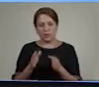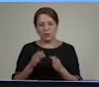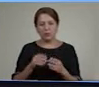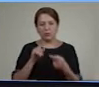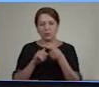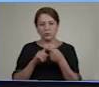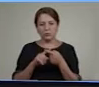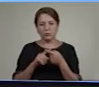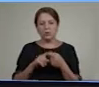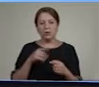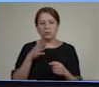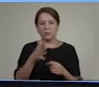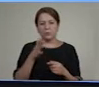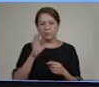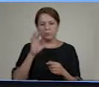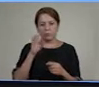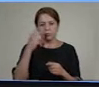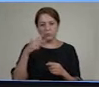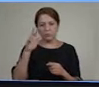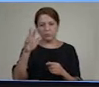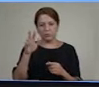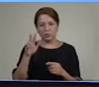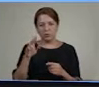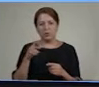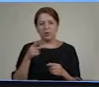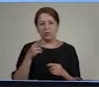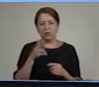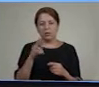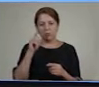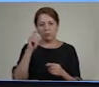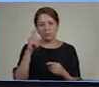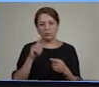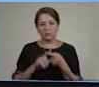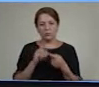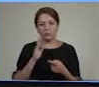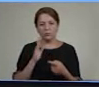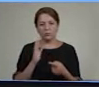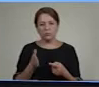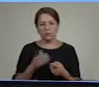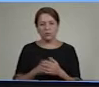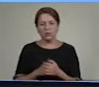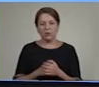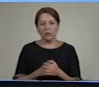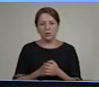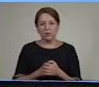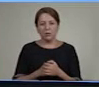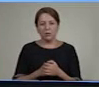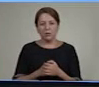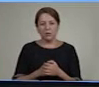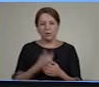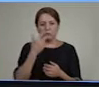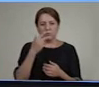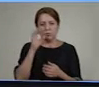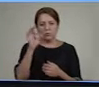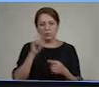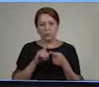qo'shamiz. 5533 ga 2100 ni qo'shamiz. Demak, 3 ga 0